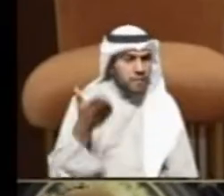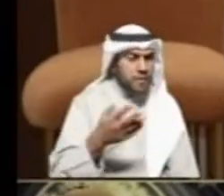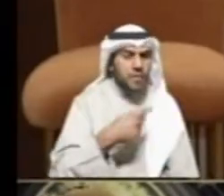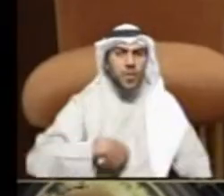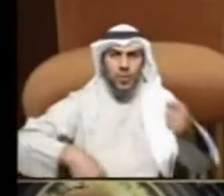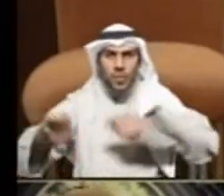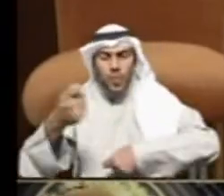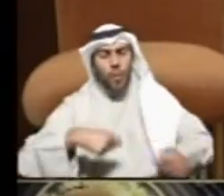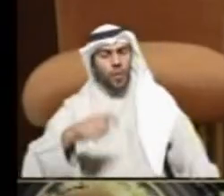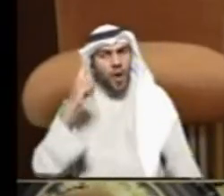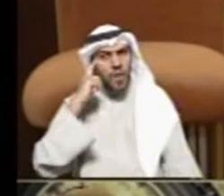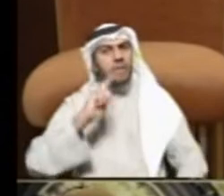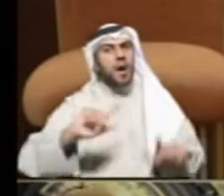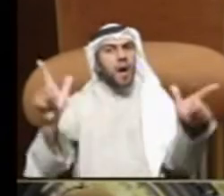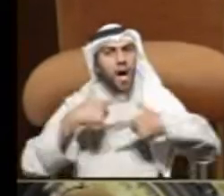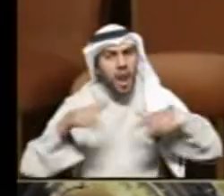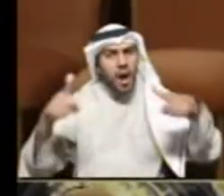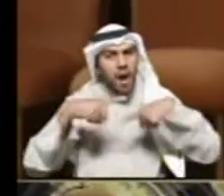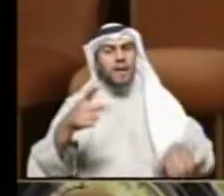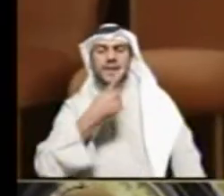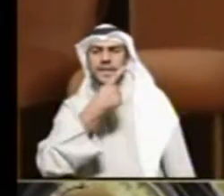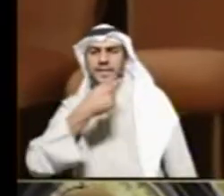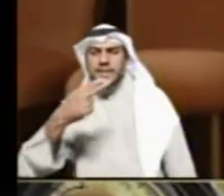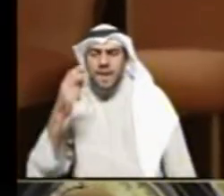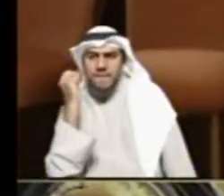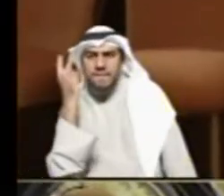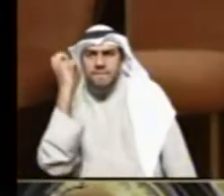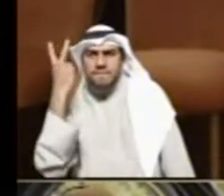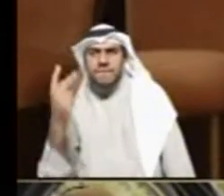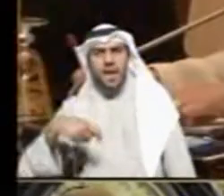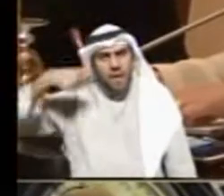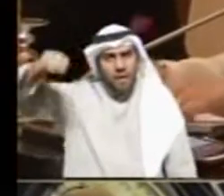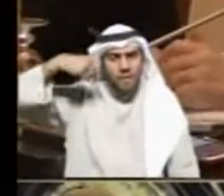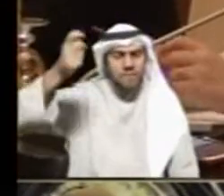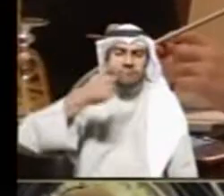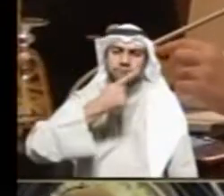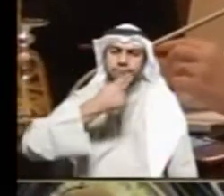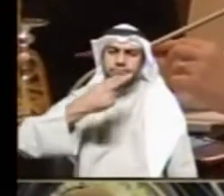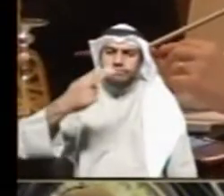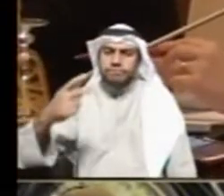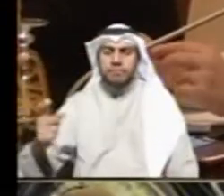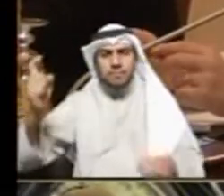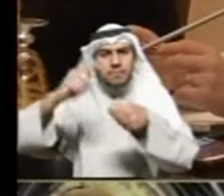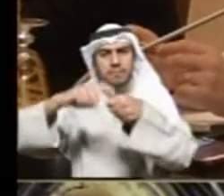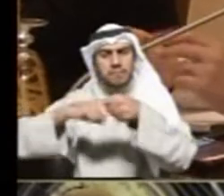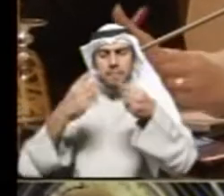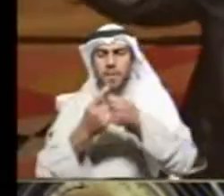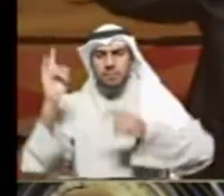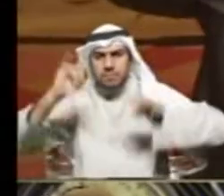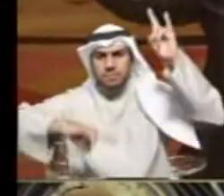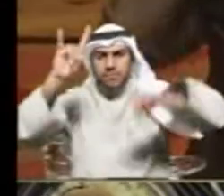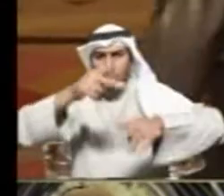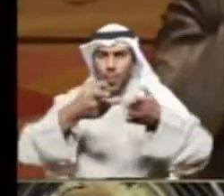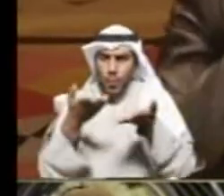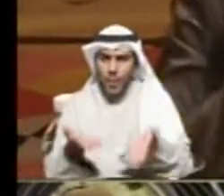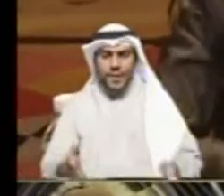والتسويق والإعلان والفن والأدب من الكويت والدول العربية شاركوا في هذه الجلسة، والكل مجمع